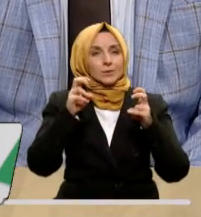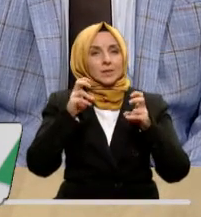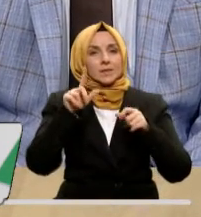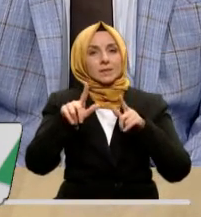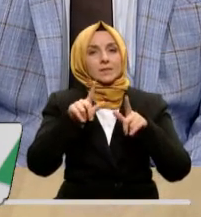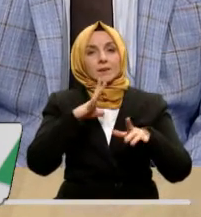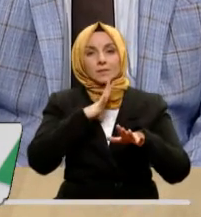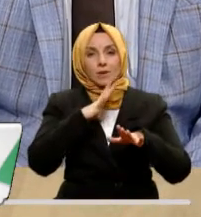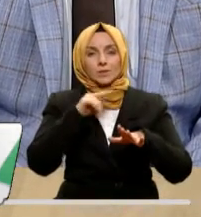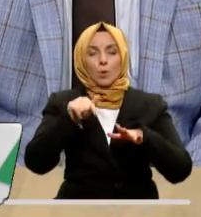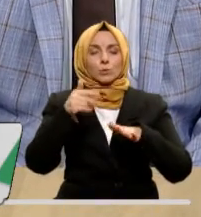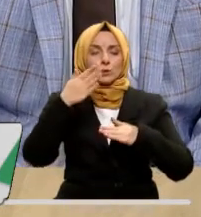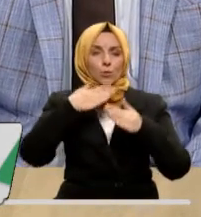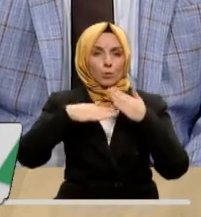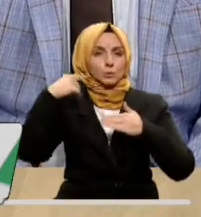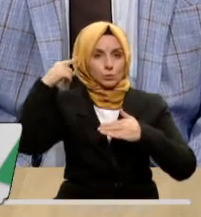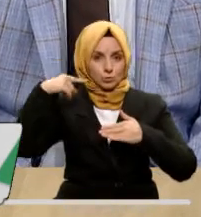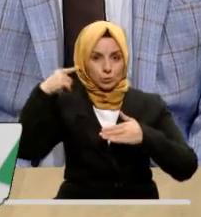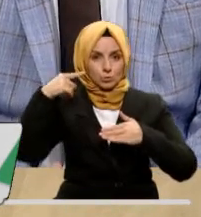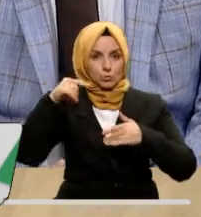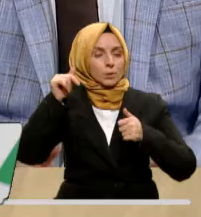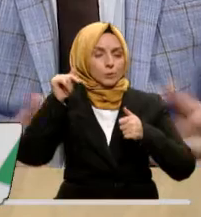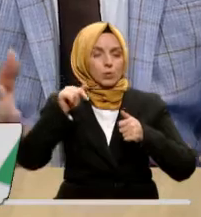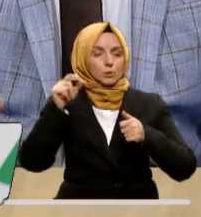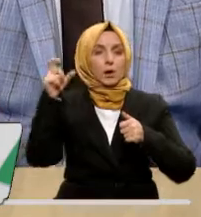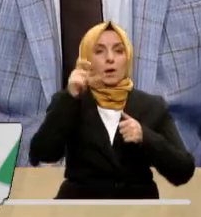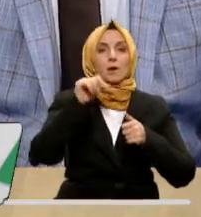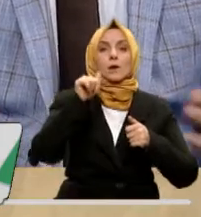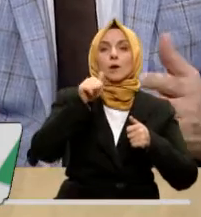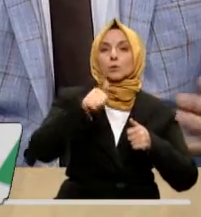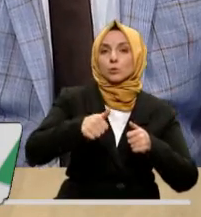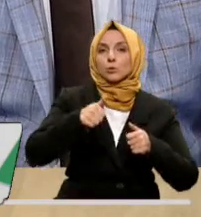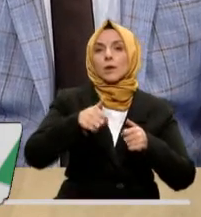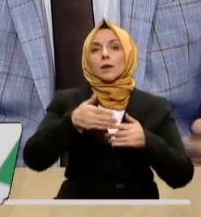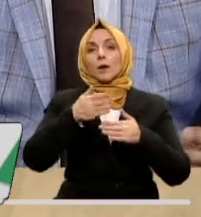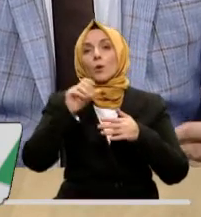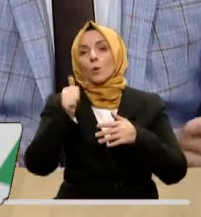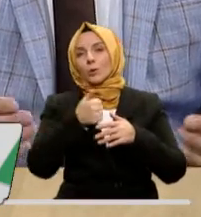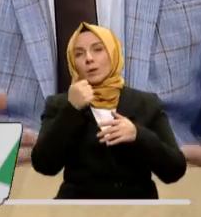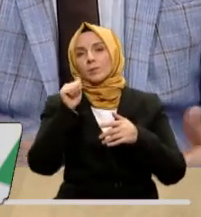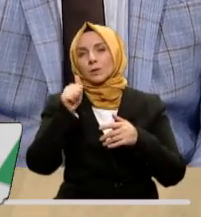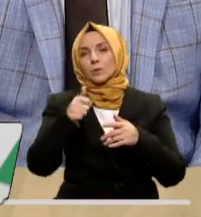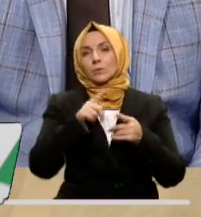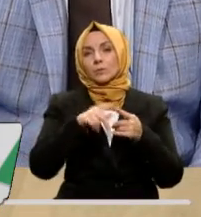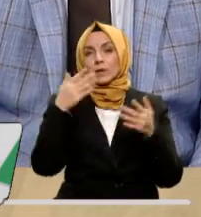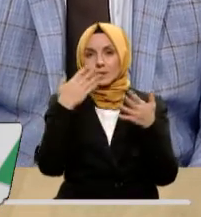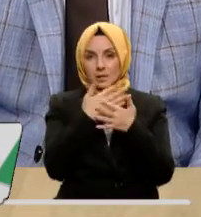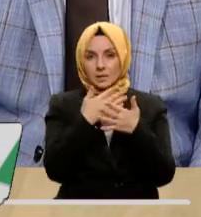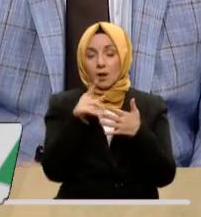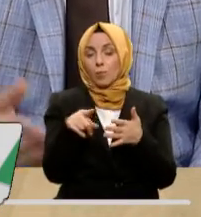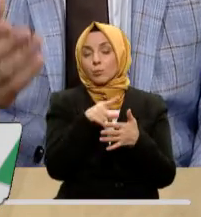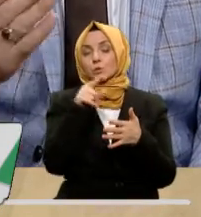önce elenerek Tabii buradan aylar günler onlar işte önemli gün ve geceler Bunlar da göz önünde